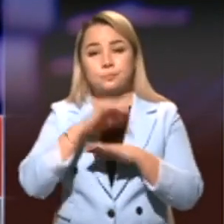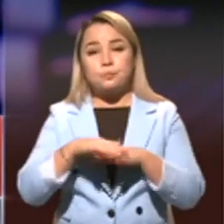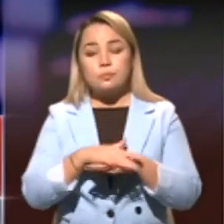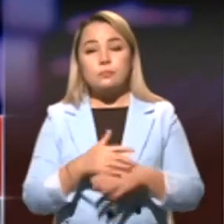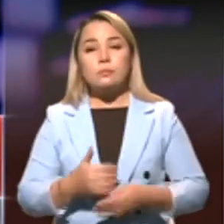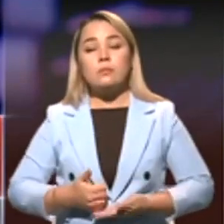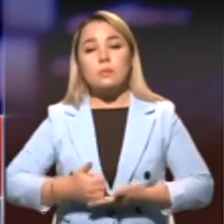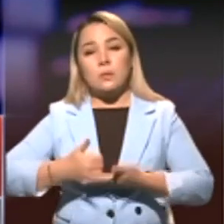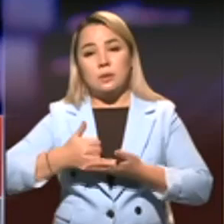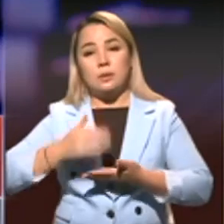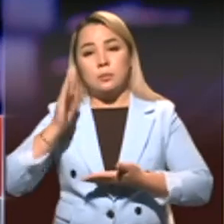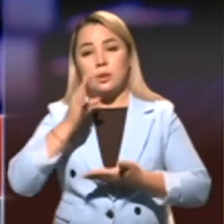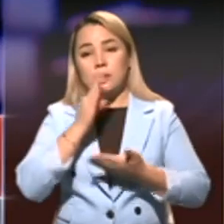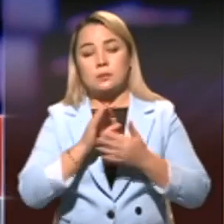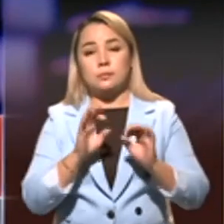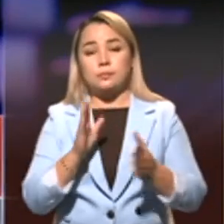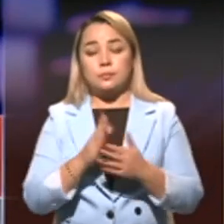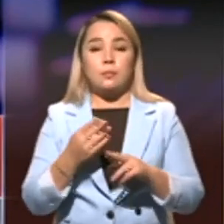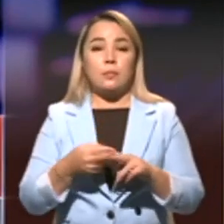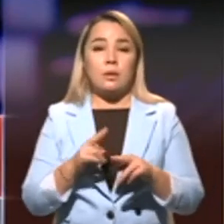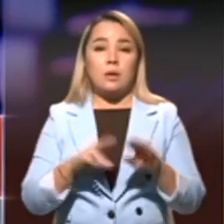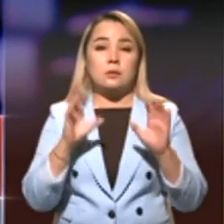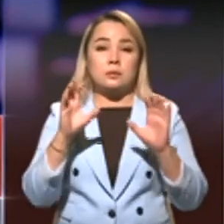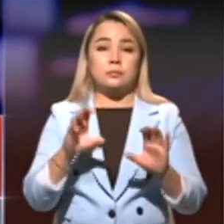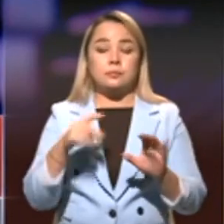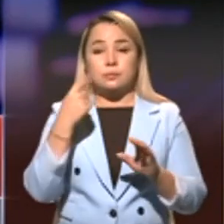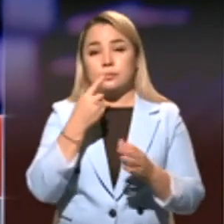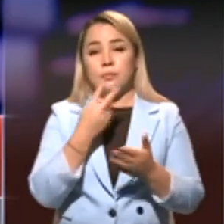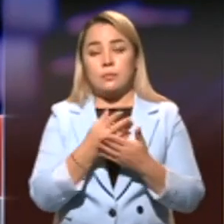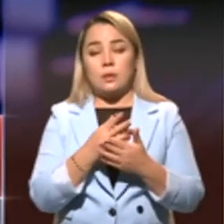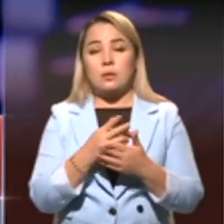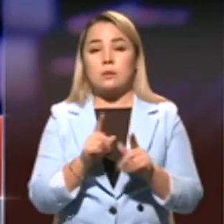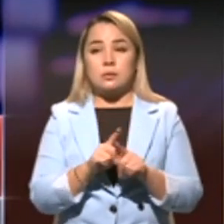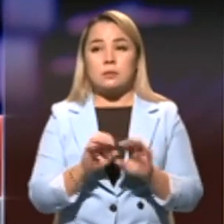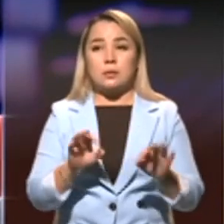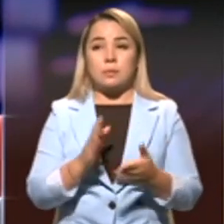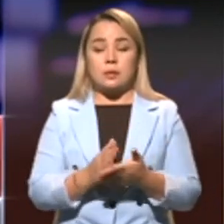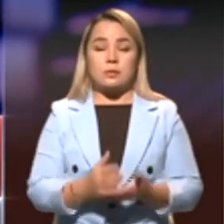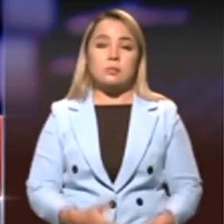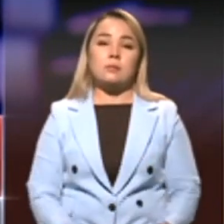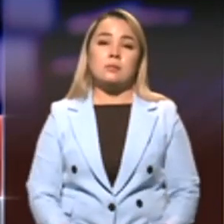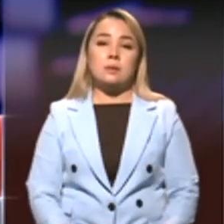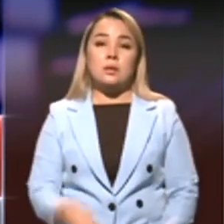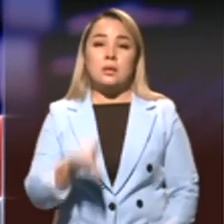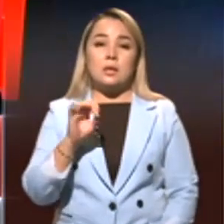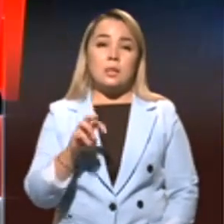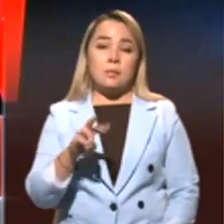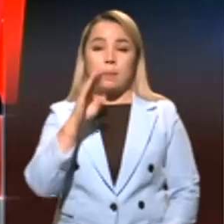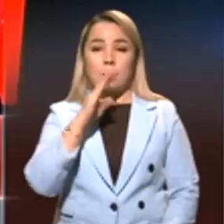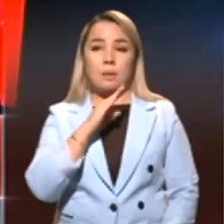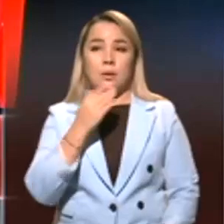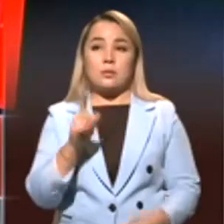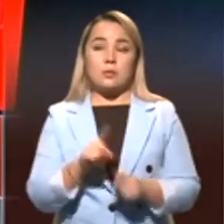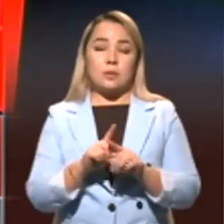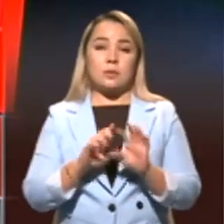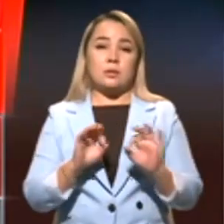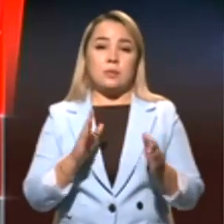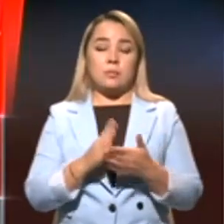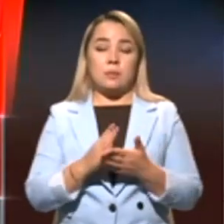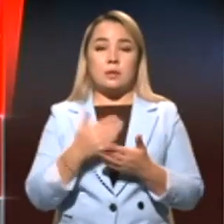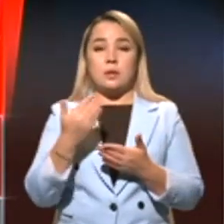үлкен абырой деп айтуға болады. Ал жаңағы заң тұрғысынан ешқандай кедергі жоқ. Мысалға жаңағы Рим папасының жарнамасы ма деп айтып отырмыз. Біз